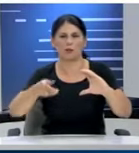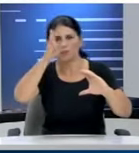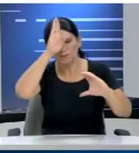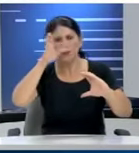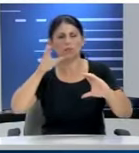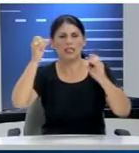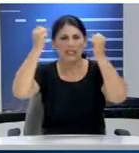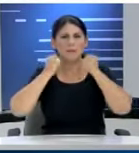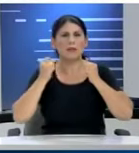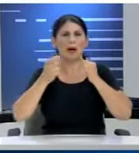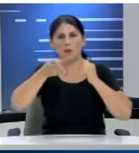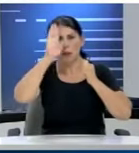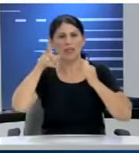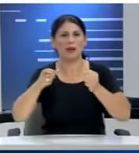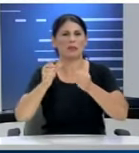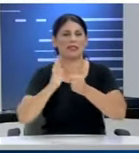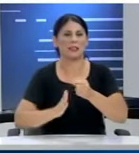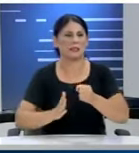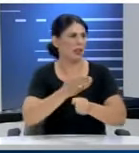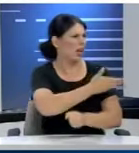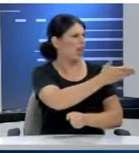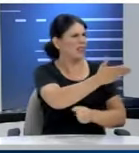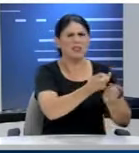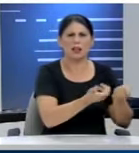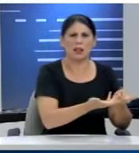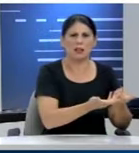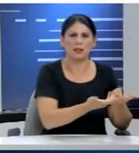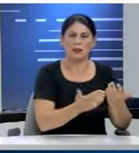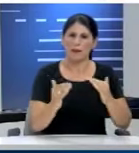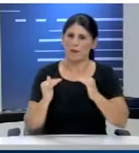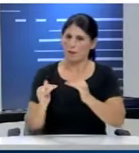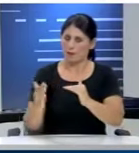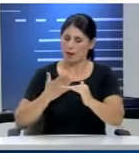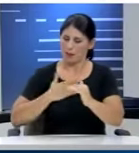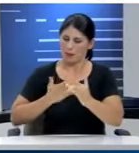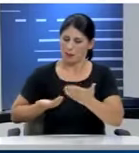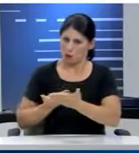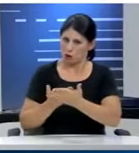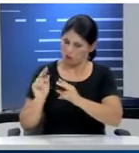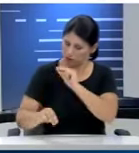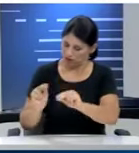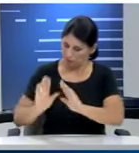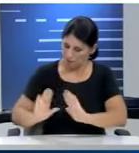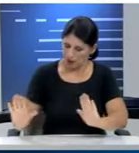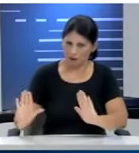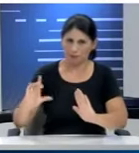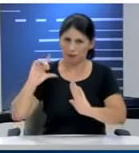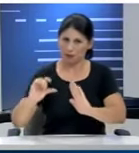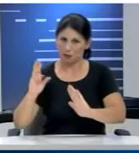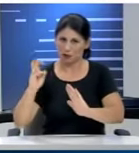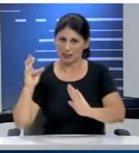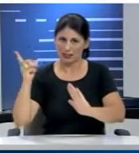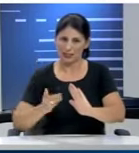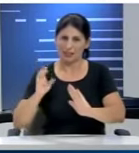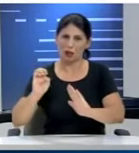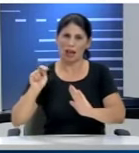από την κρίση. Εσείς τι κάνετε? Διατηρείτε μεν τη δική μας πρόταση, αυτό που έχουμε ψηφίσει, για μείωση